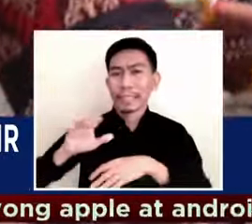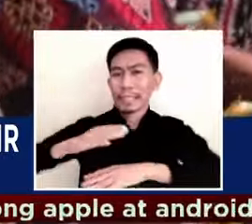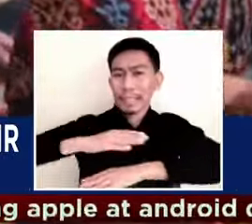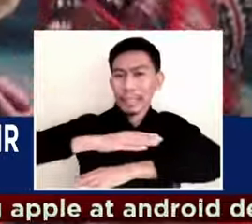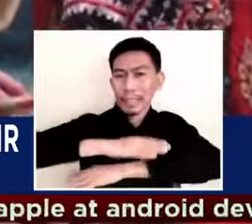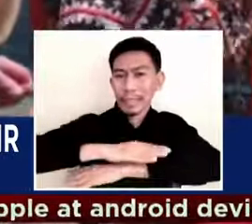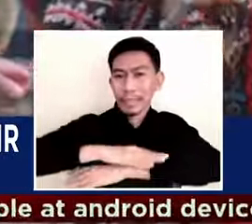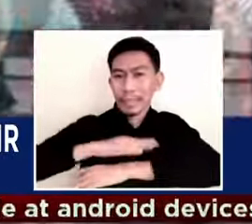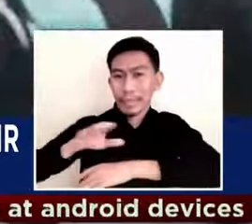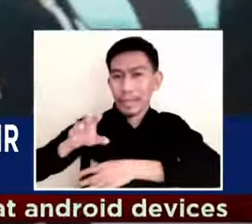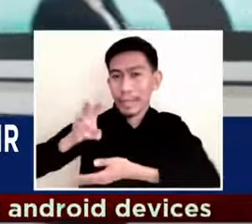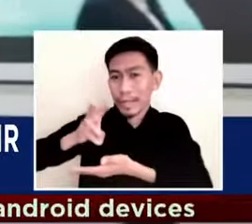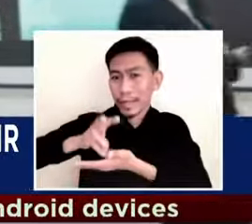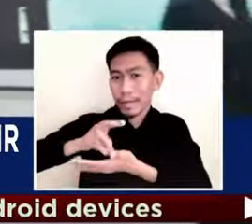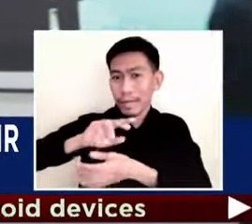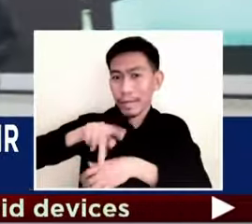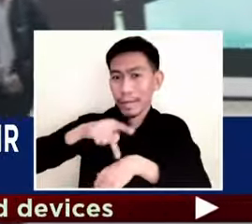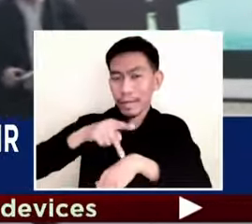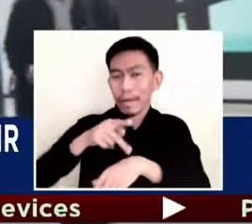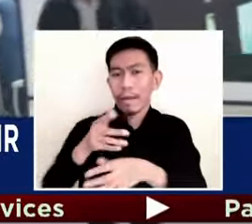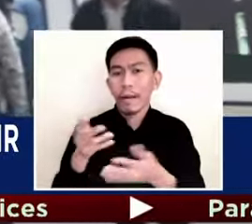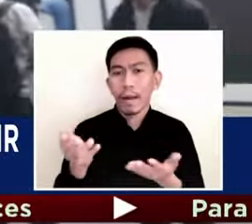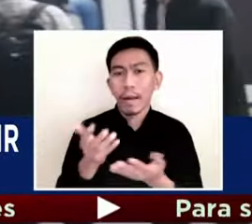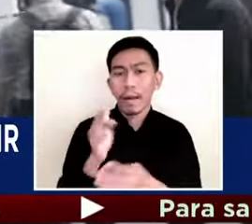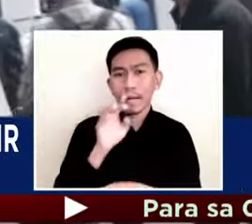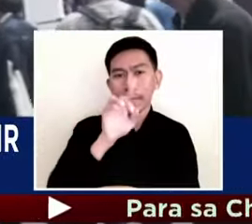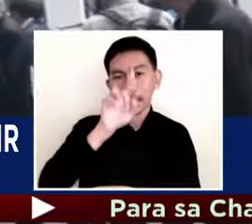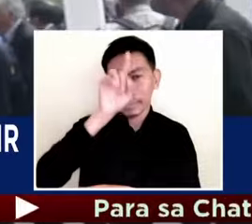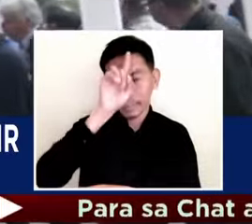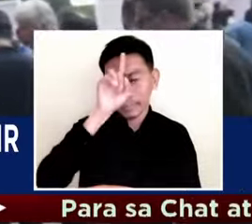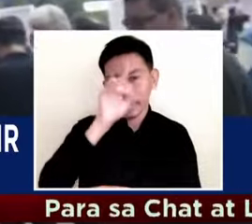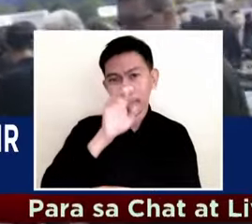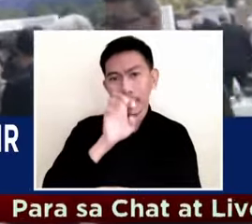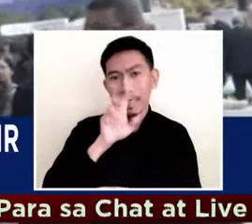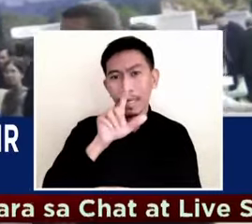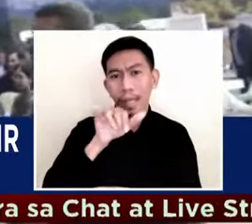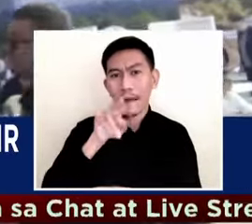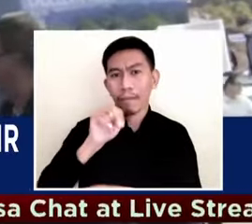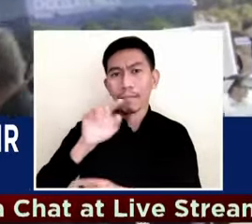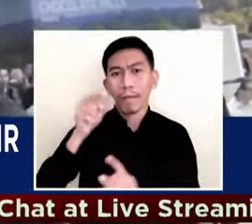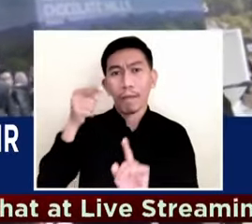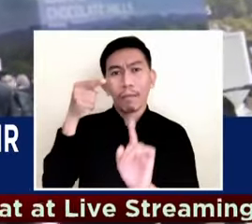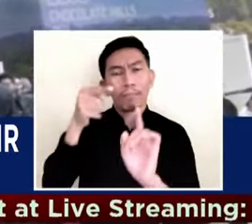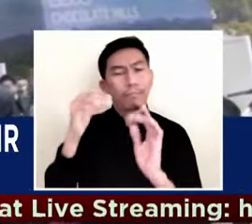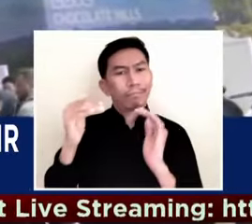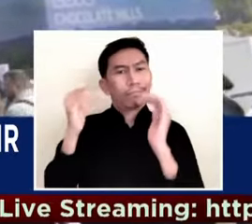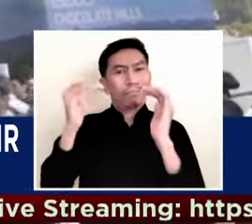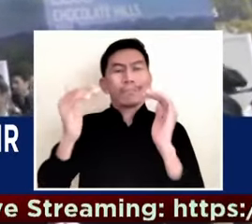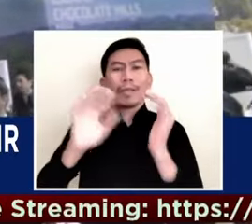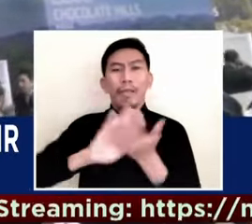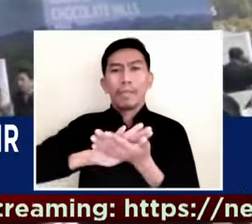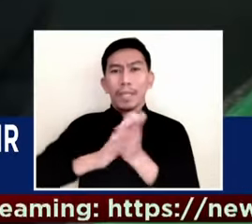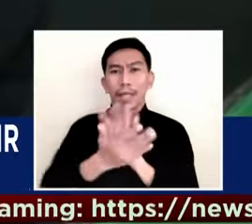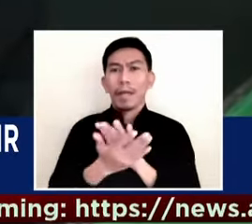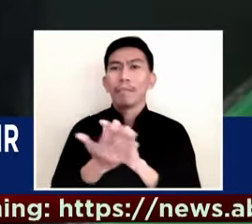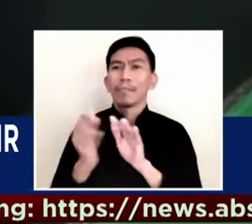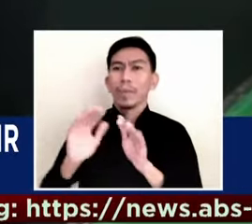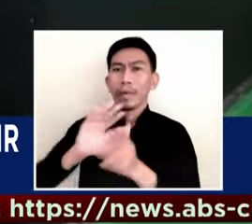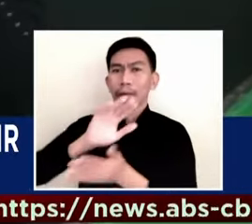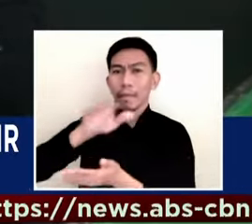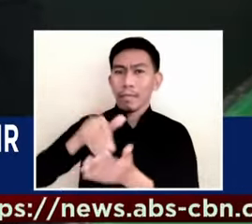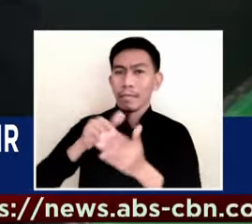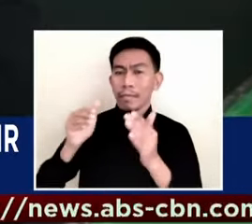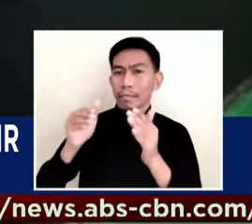ITB Berlin. Ambisyoso ang target, maging susunod na tourism powerhouse sa Asia.